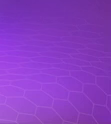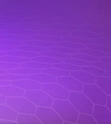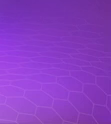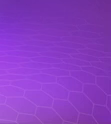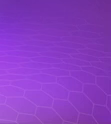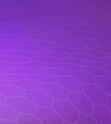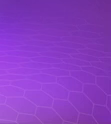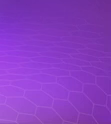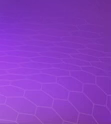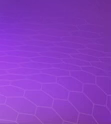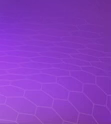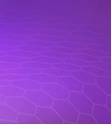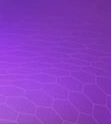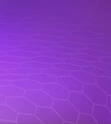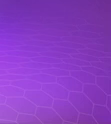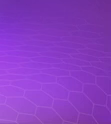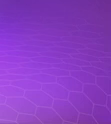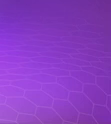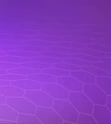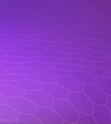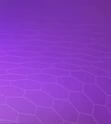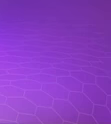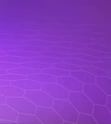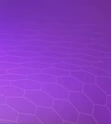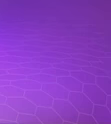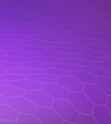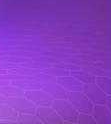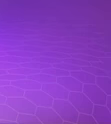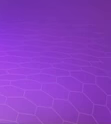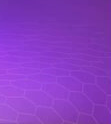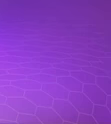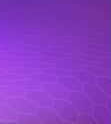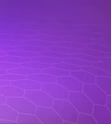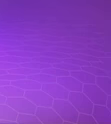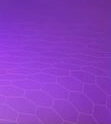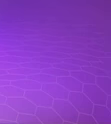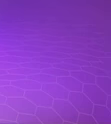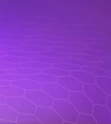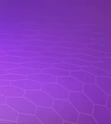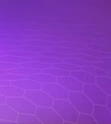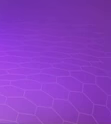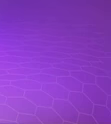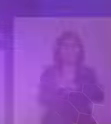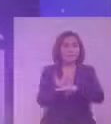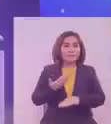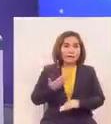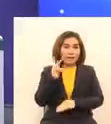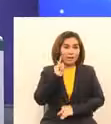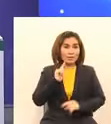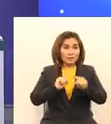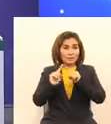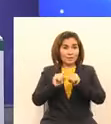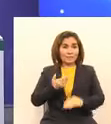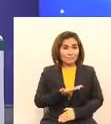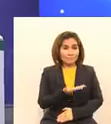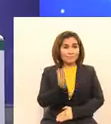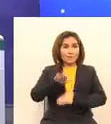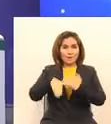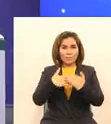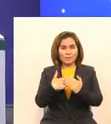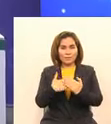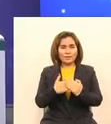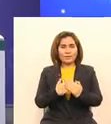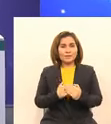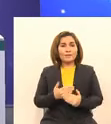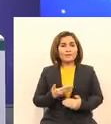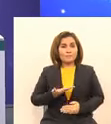ครับขออนุญาตเริ่มเลยนะครับก็กราบสวัสดีพี่น้องสื่อมวลชนทุกท่านนะครับแล้วก็กราบสวัสดีพี่น้องชาวไท